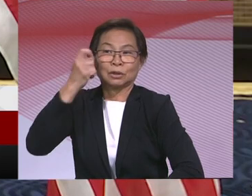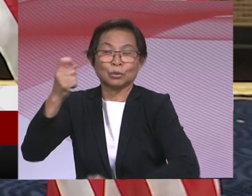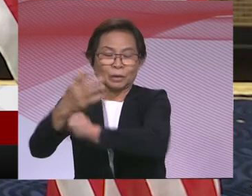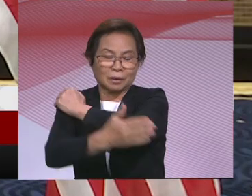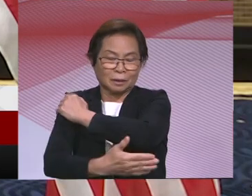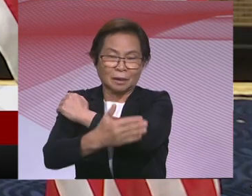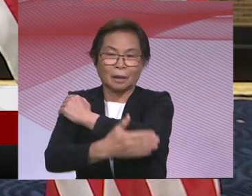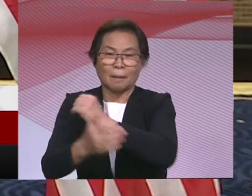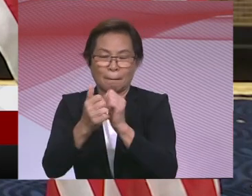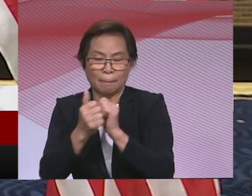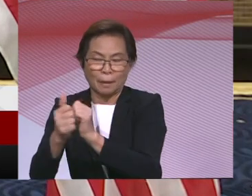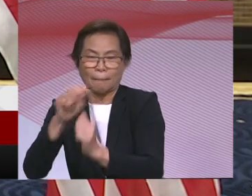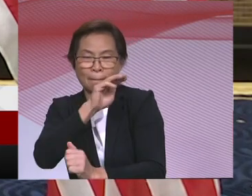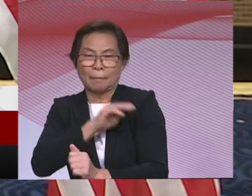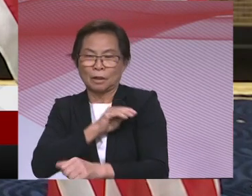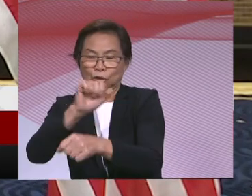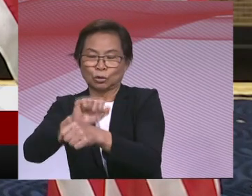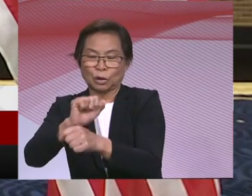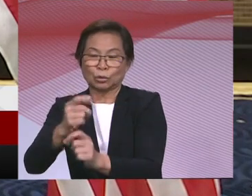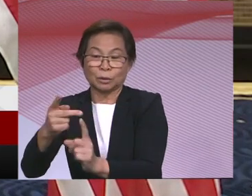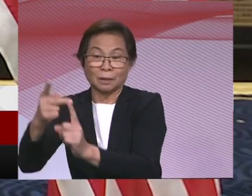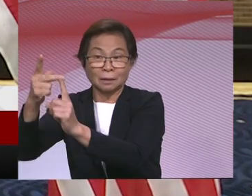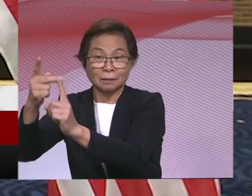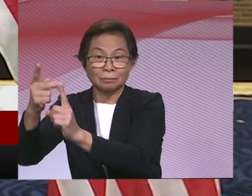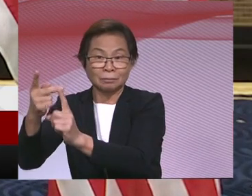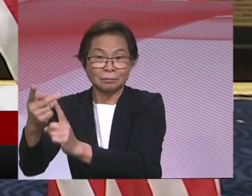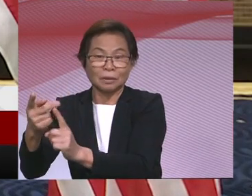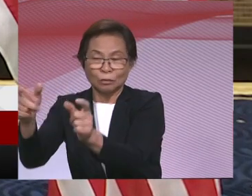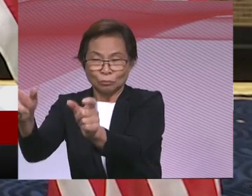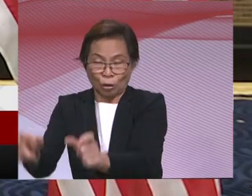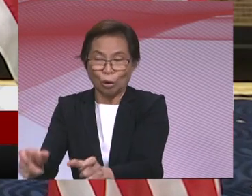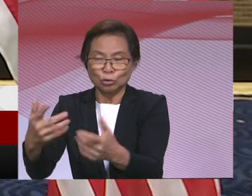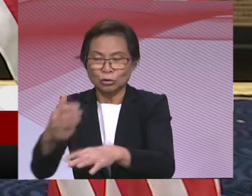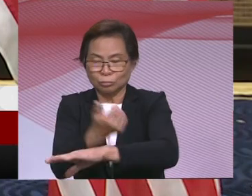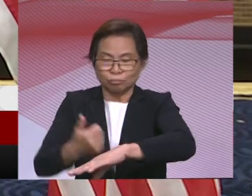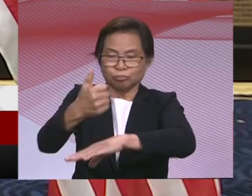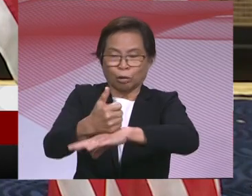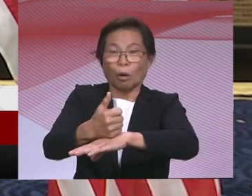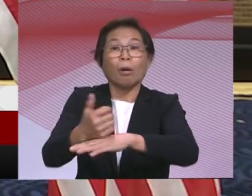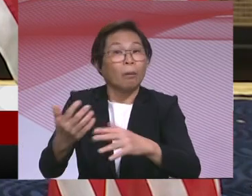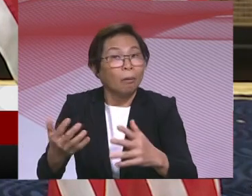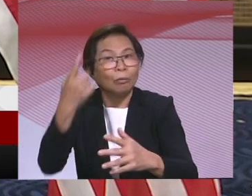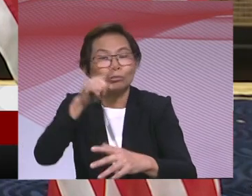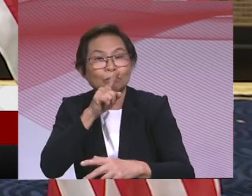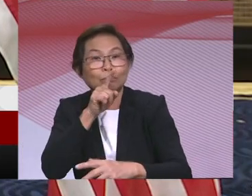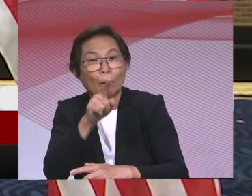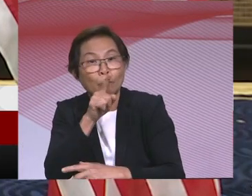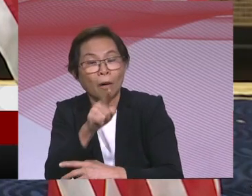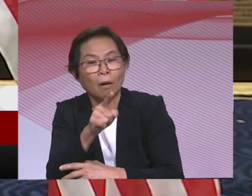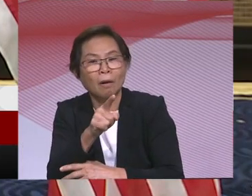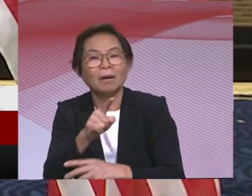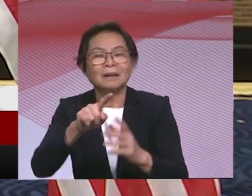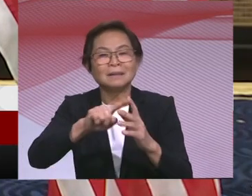negara bersama dengan Menteri tugas-tugas khas telah pun dibentuk untuk memastikan